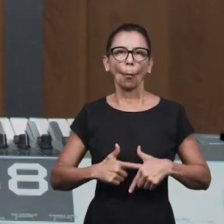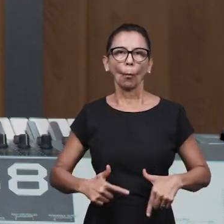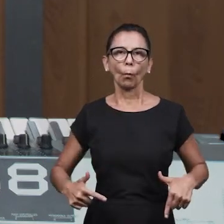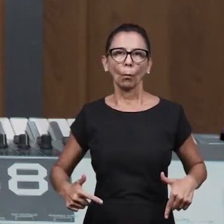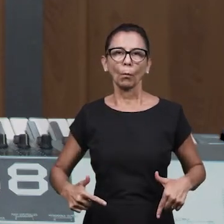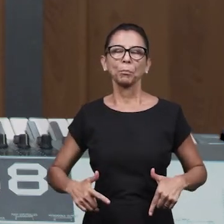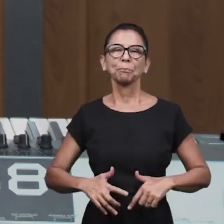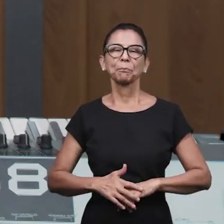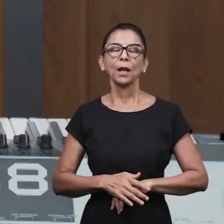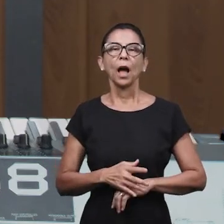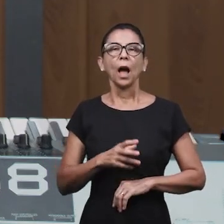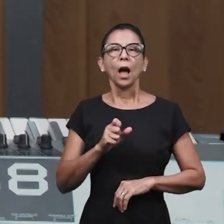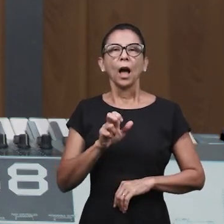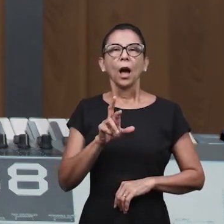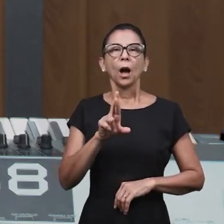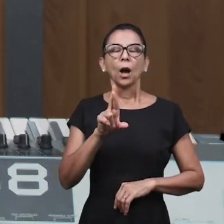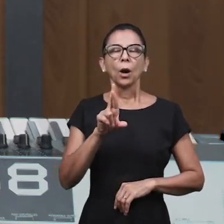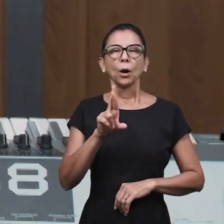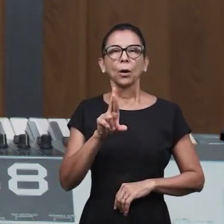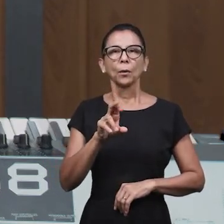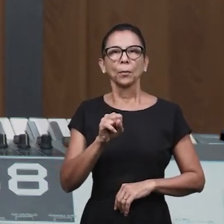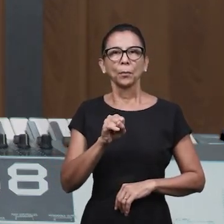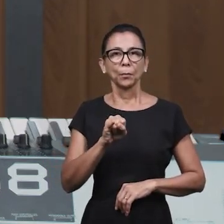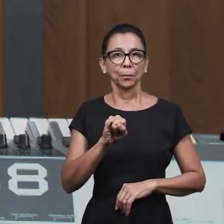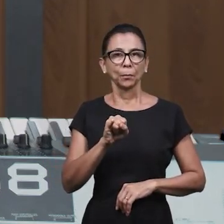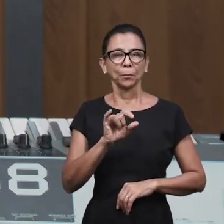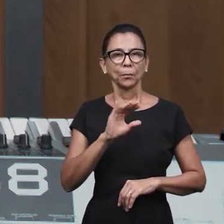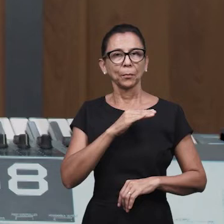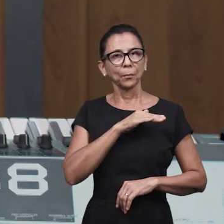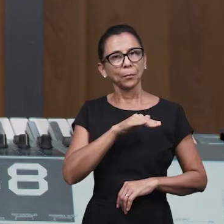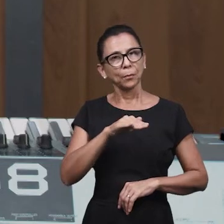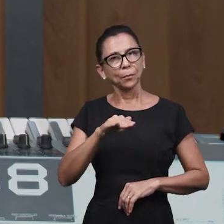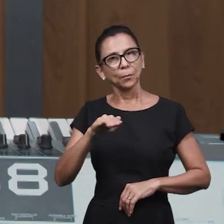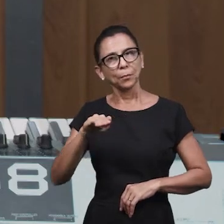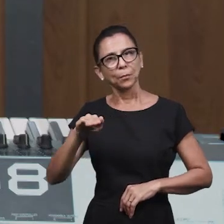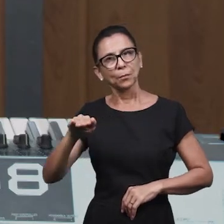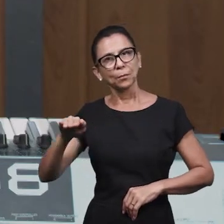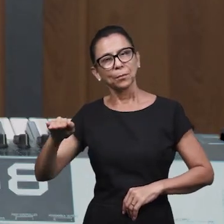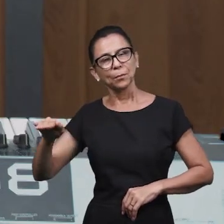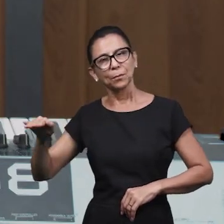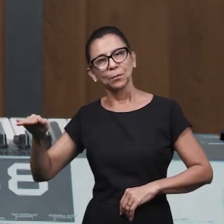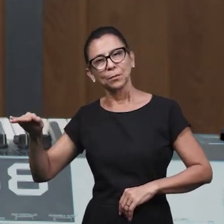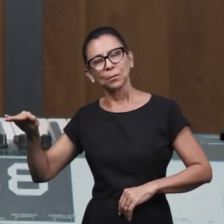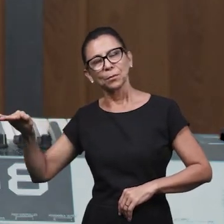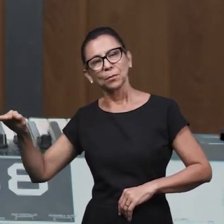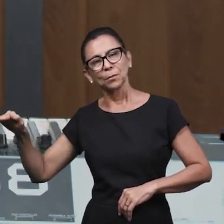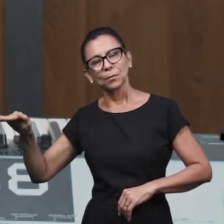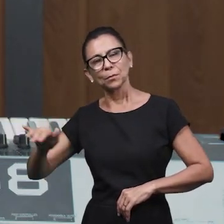Jusqu'à finir la gamme de l'air de votre diaphragme.